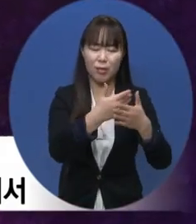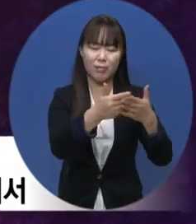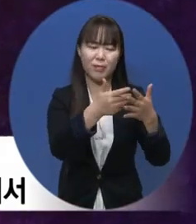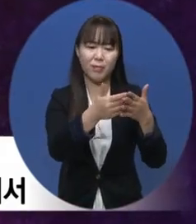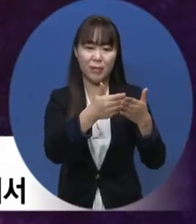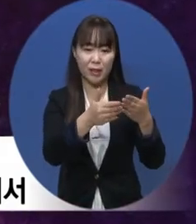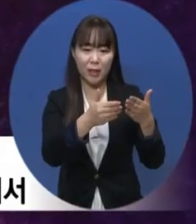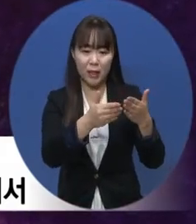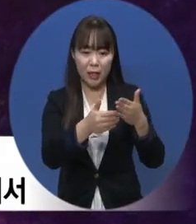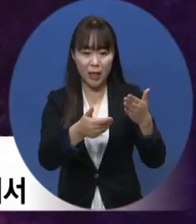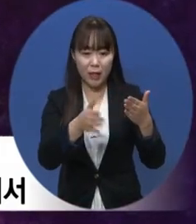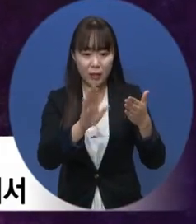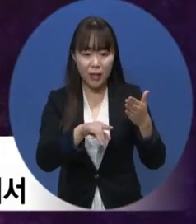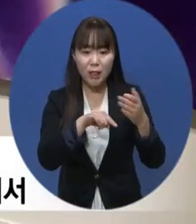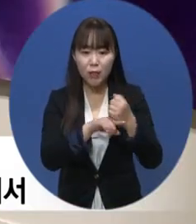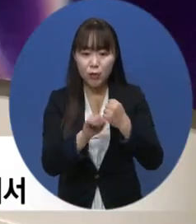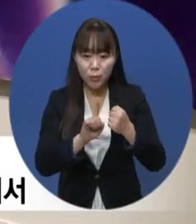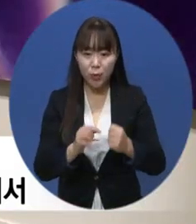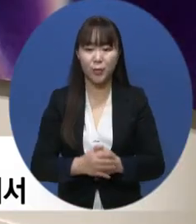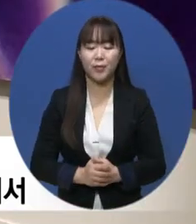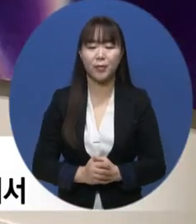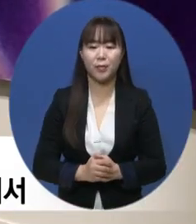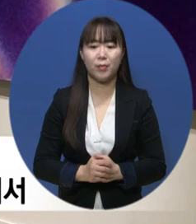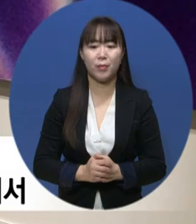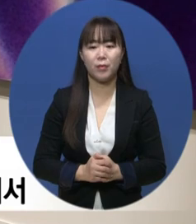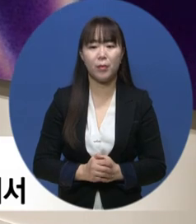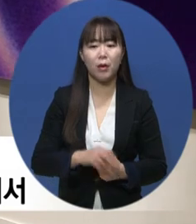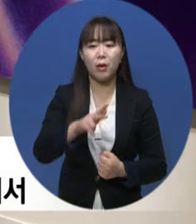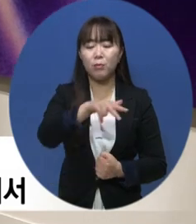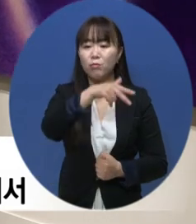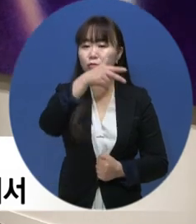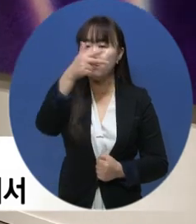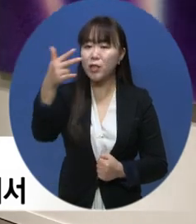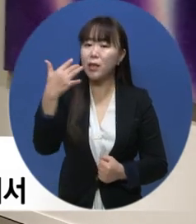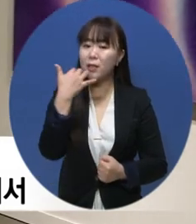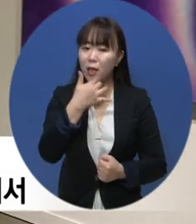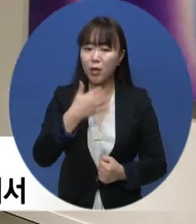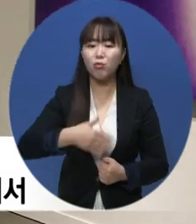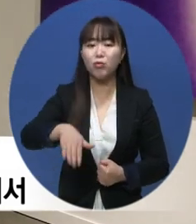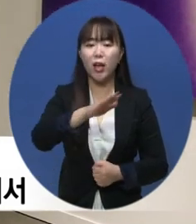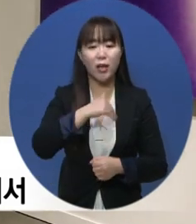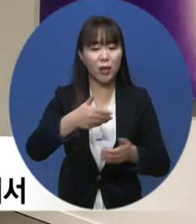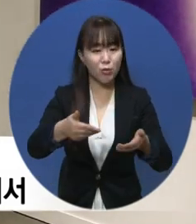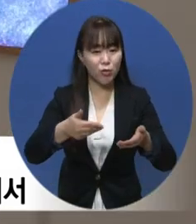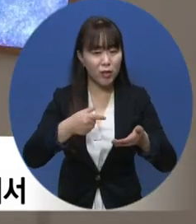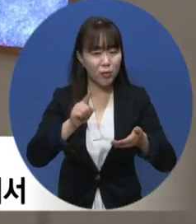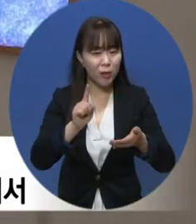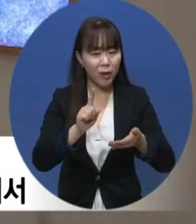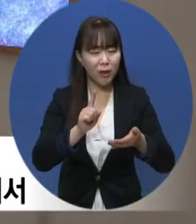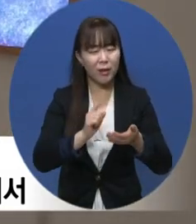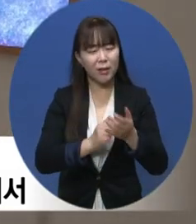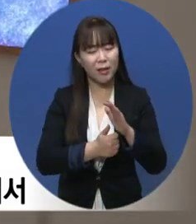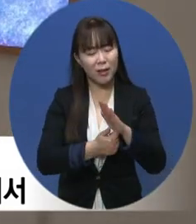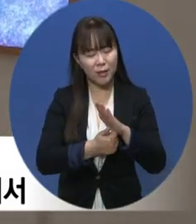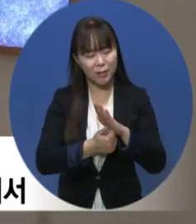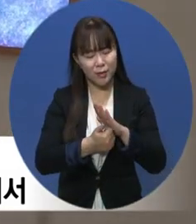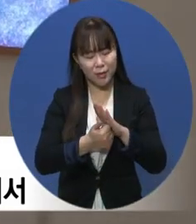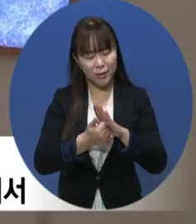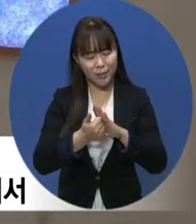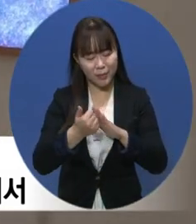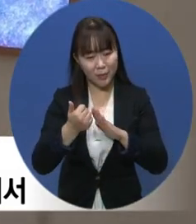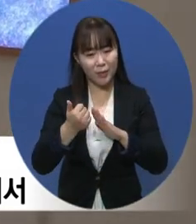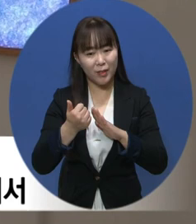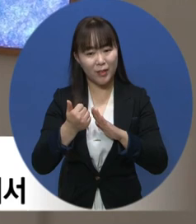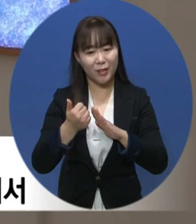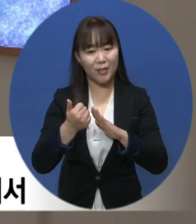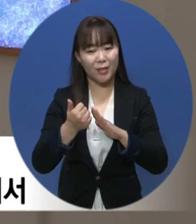하였는데 그 이유는 무지개 색감이 우리에게 주는 그